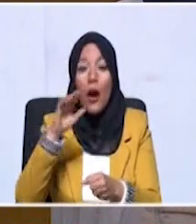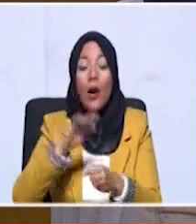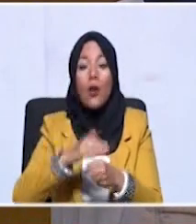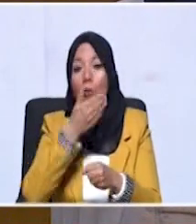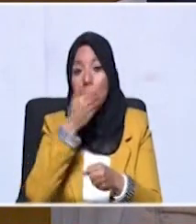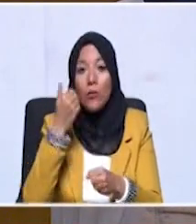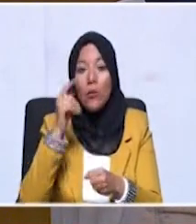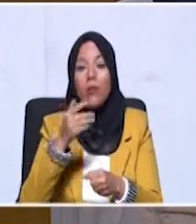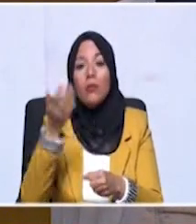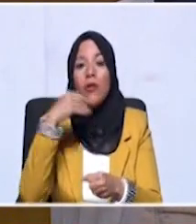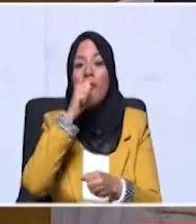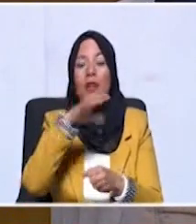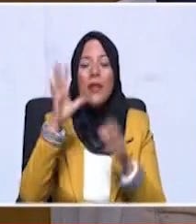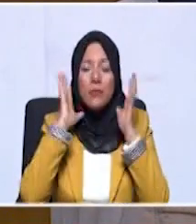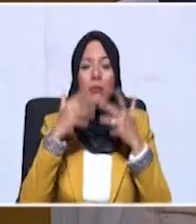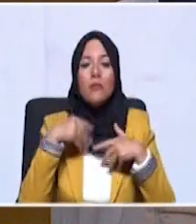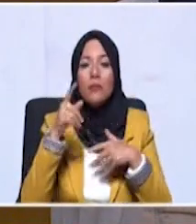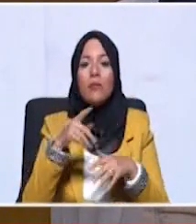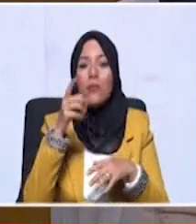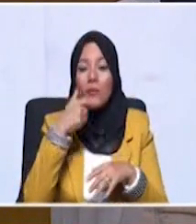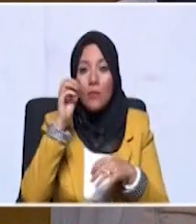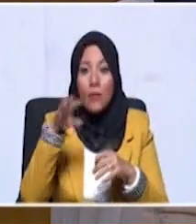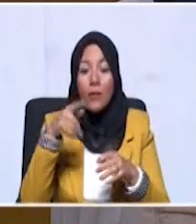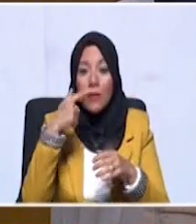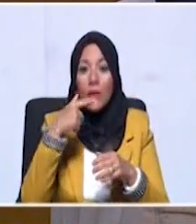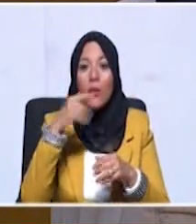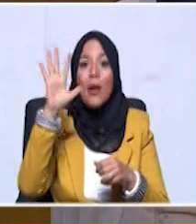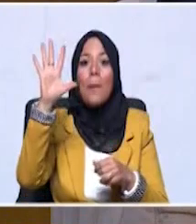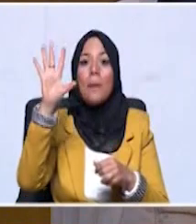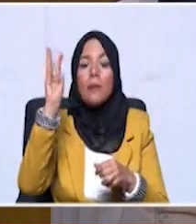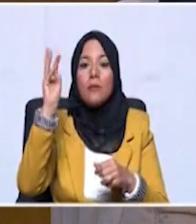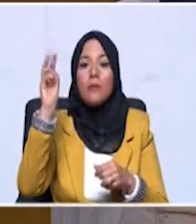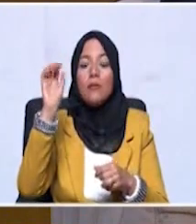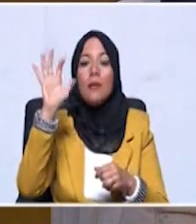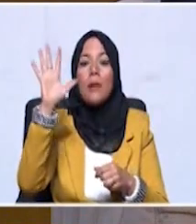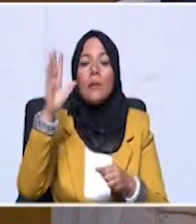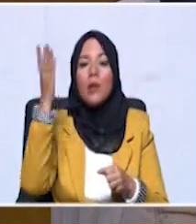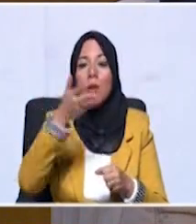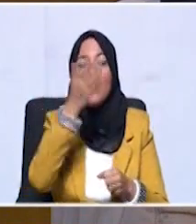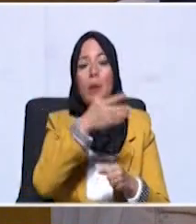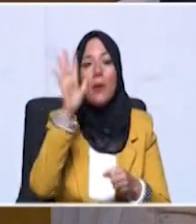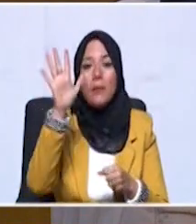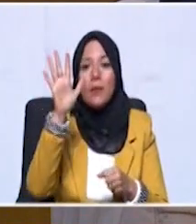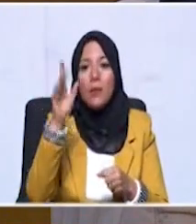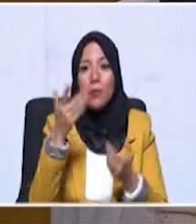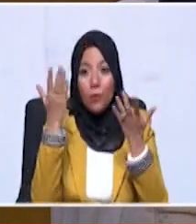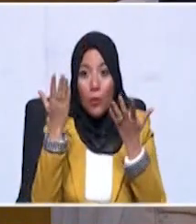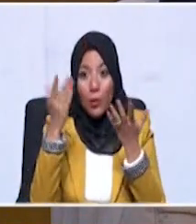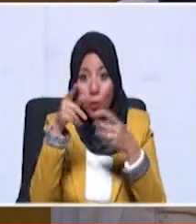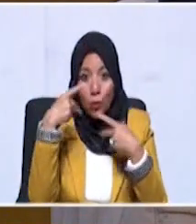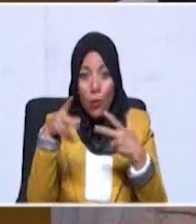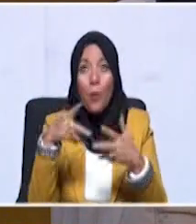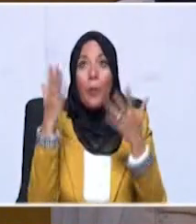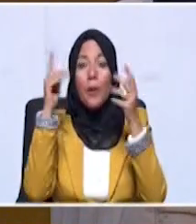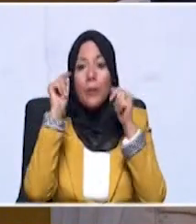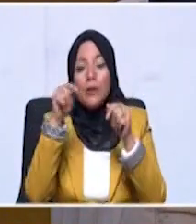الأضحى. وروي أن سيدنا الإمام الشافعي رضي الله عنه وأرضاه قال خمس ليال يستجاب فيها الدعاء، خمس ليال